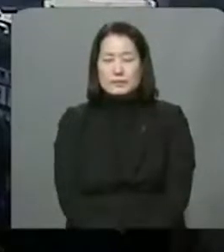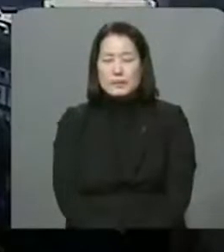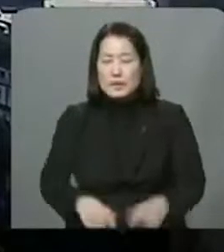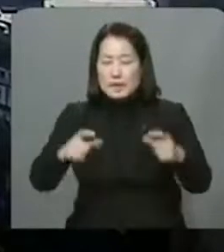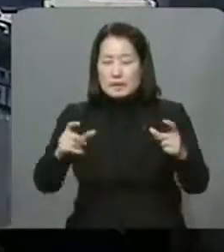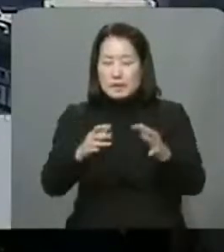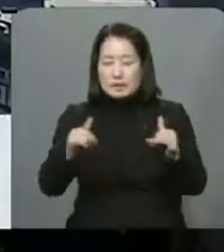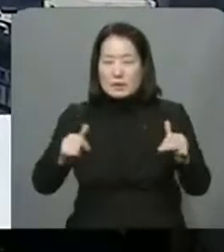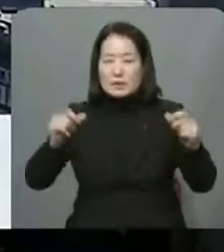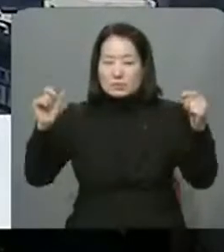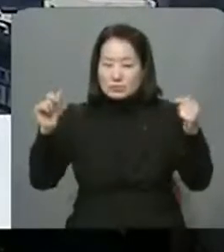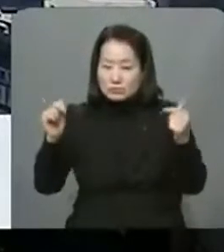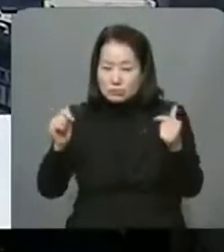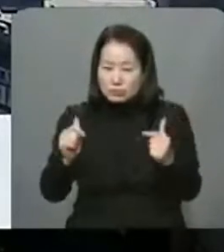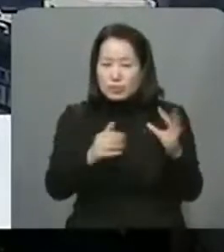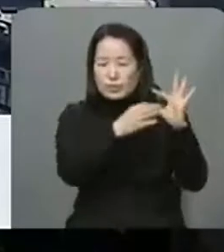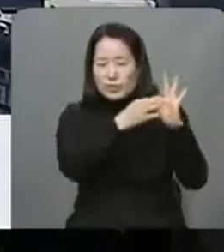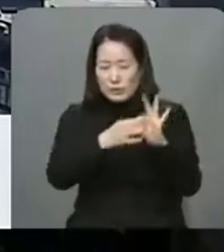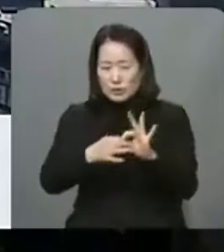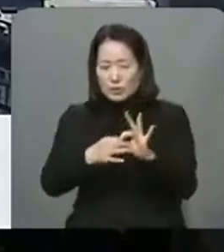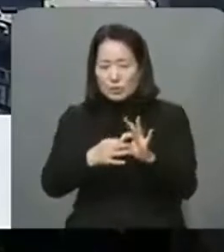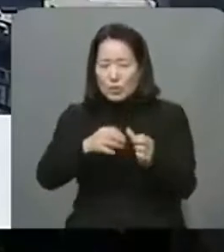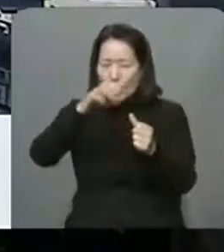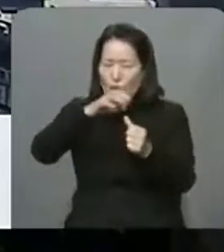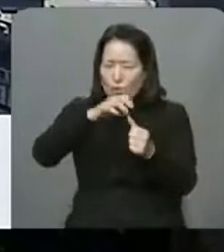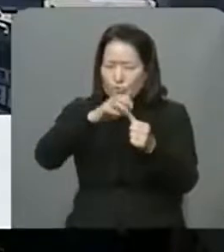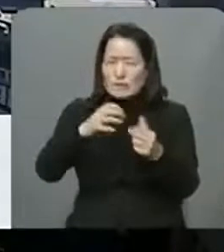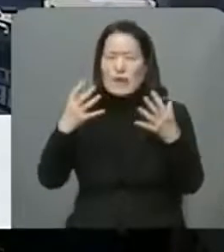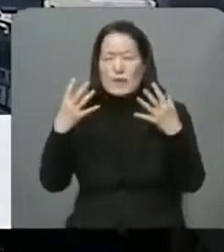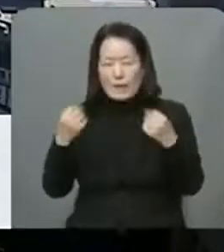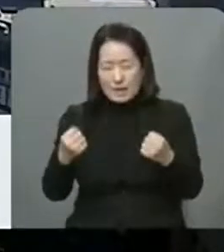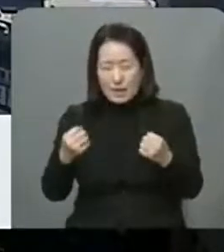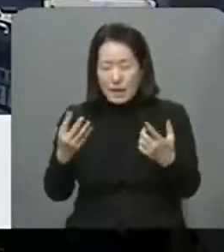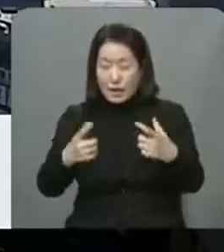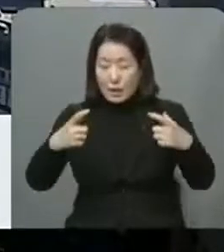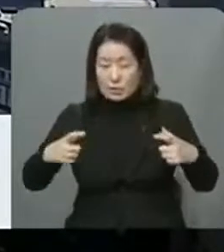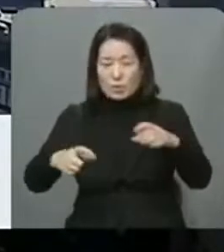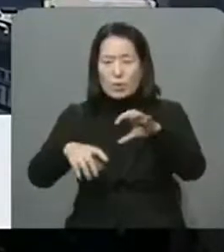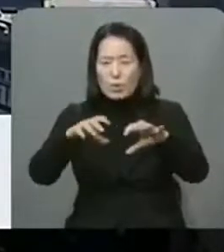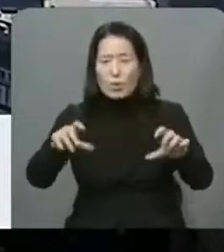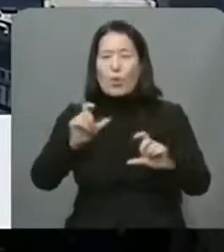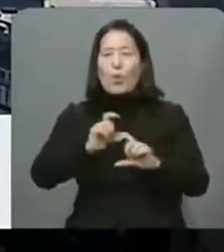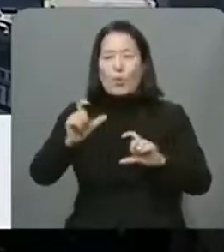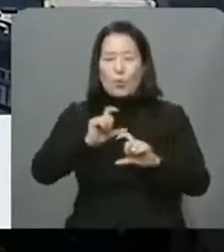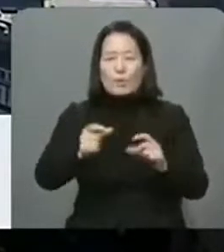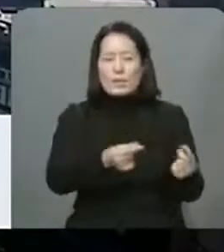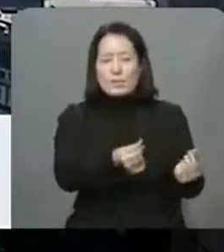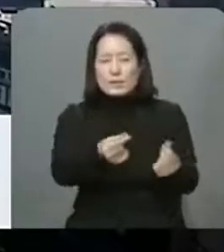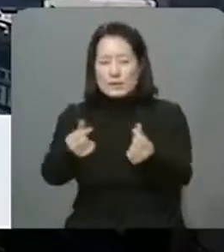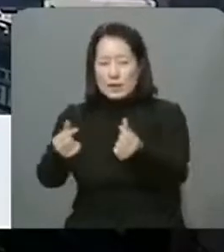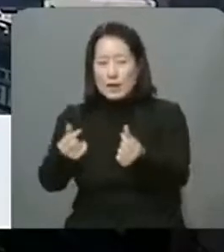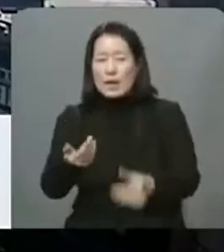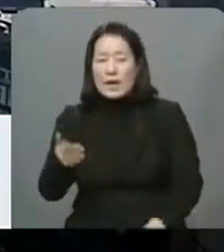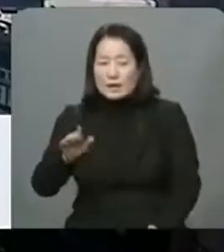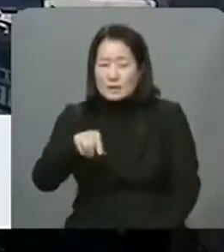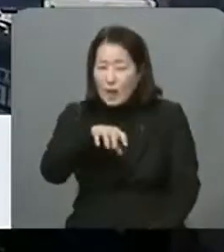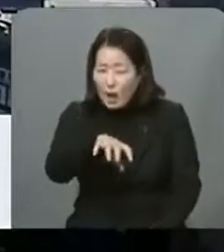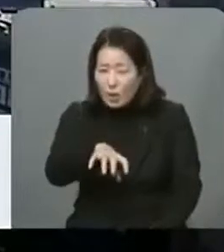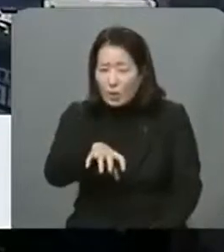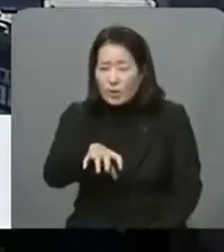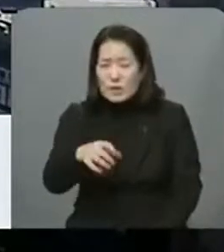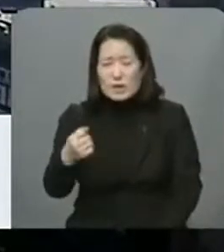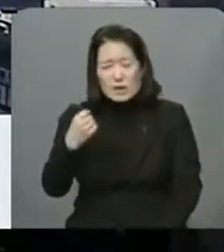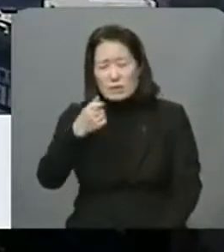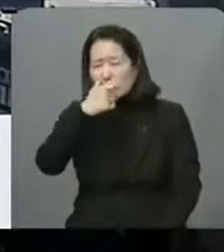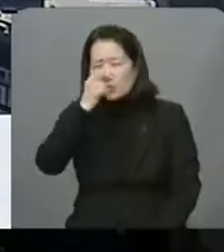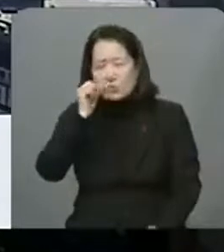지속적인 인구 감소에 2중, 3중의 규제까지 강원도 내 거의 모든 시군의 고민이지만 어느 한 지역의 힘만으로는 해결하기